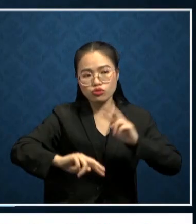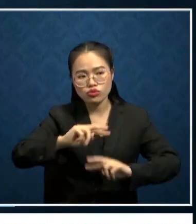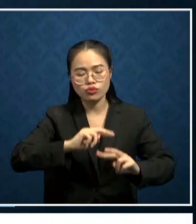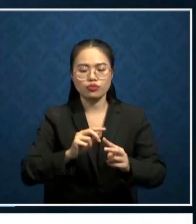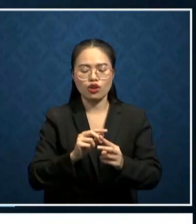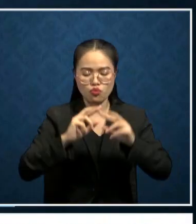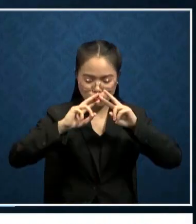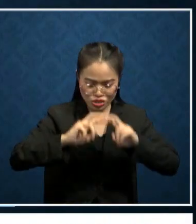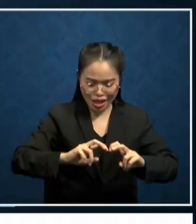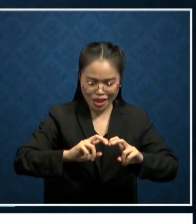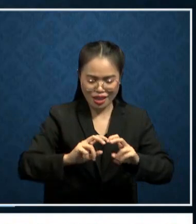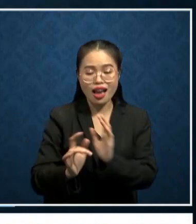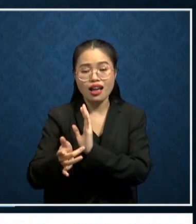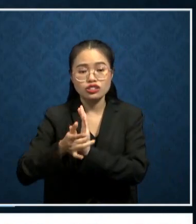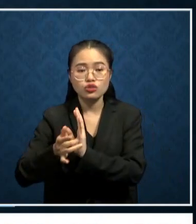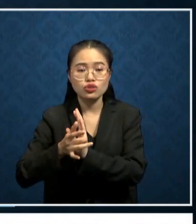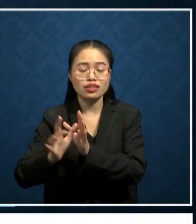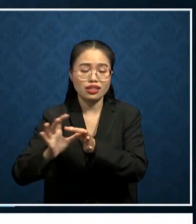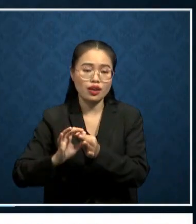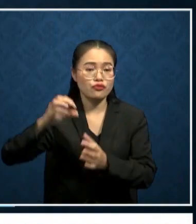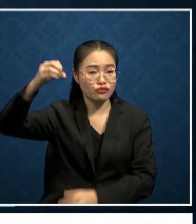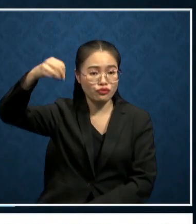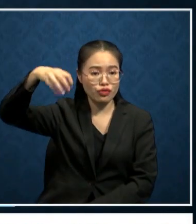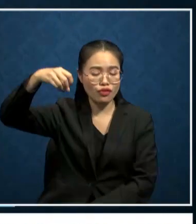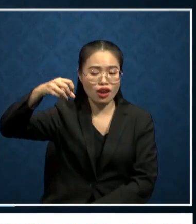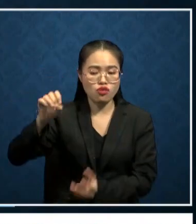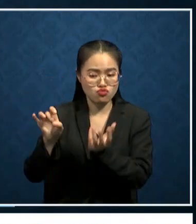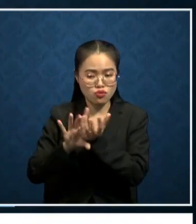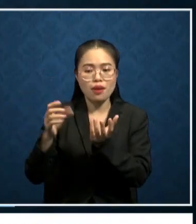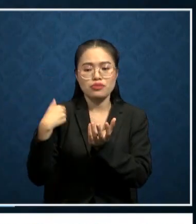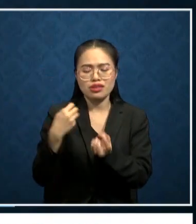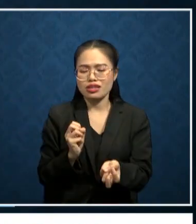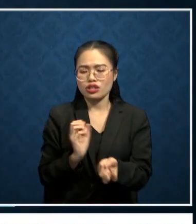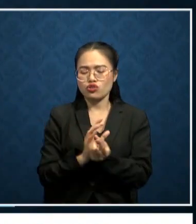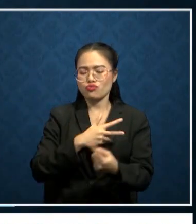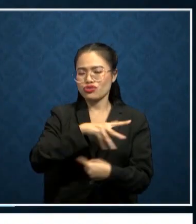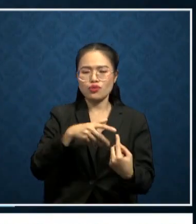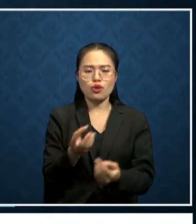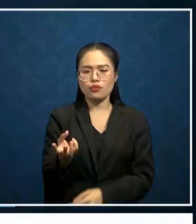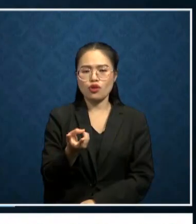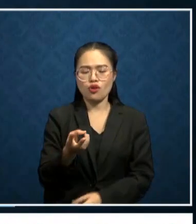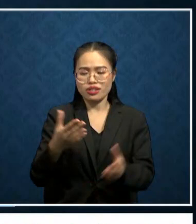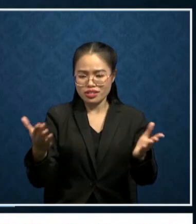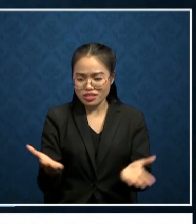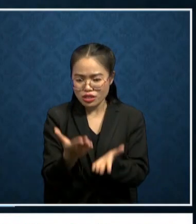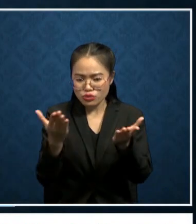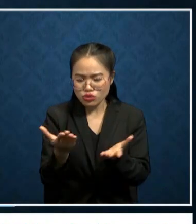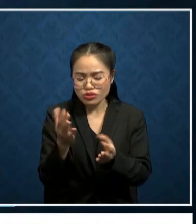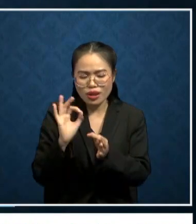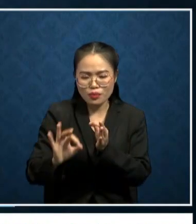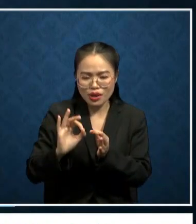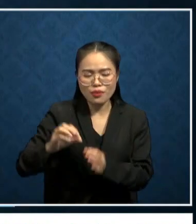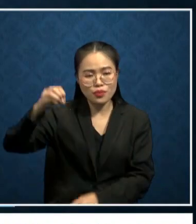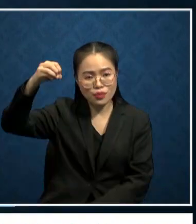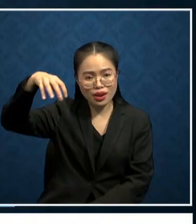ภาคประชากับเอ่อกิจการไฟฟ้าให้มีประสิทธิภาพและเกิดผลกระทบต่อสิ่งแวดล้อมและส่งเสริมการใช้พลังงานบุนเวียนในการประกอบกิจการ